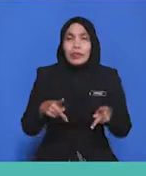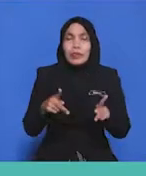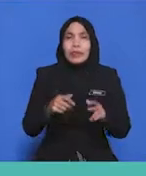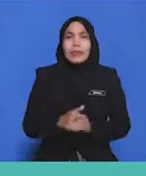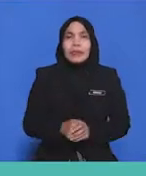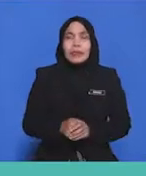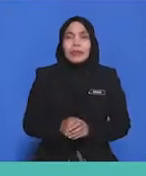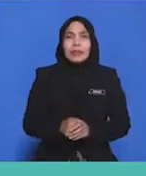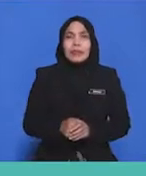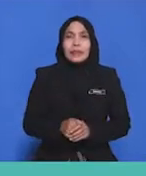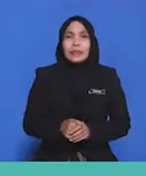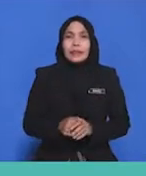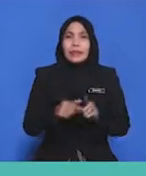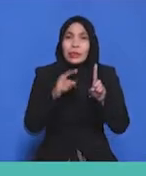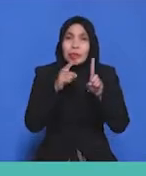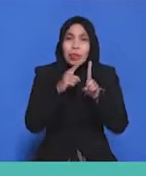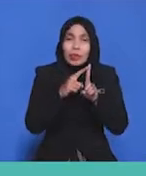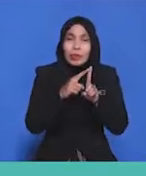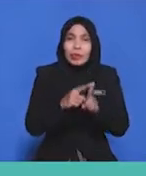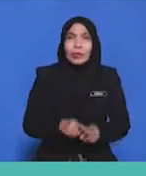sukan. Yang pertama